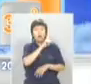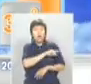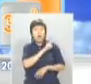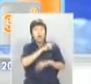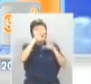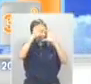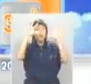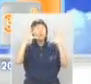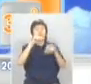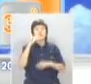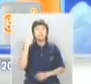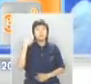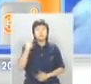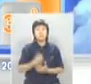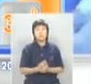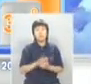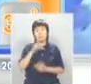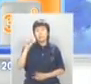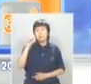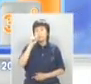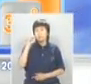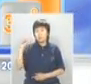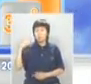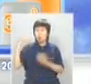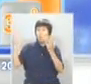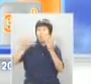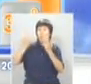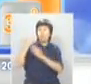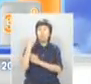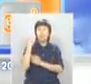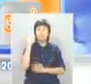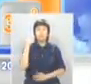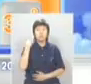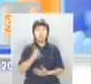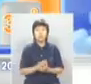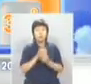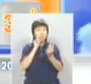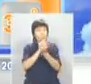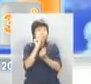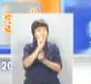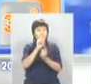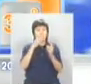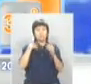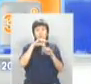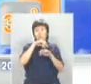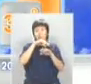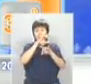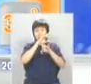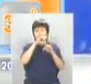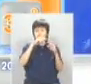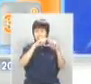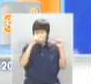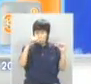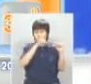นฟาขนองเป็แงแ่ง 120 ของพนที่และมลมกระโคแงบางแห่งส่วมากทบริเวณจัหวเพชชบูลพิศนุโลกกแผงเพชร